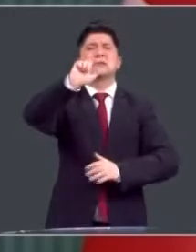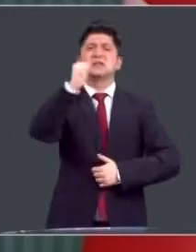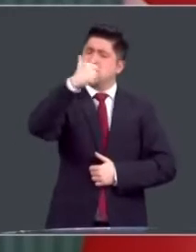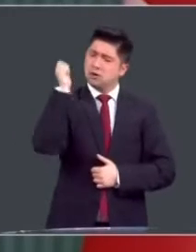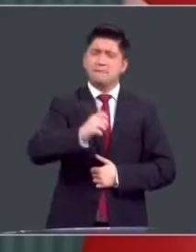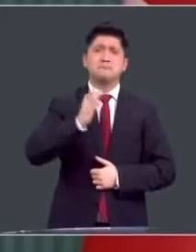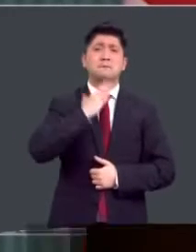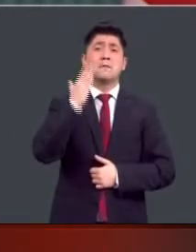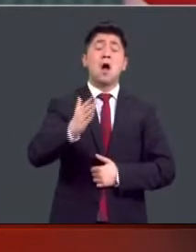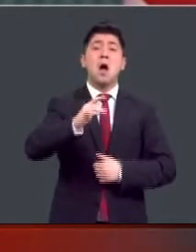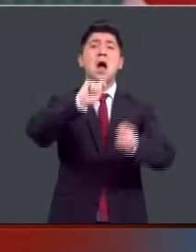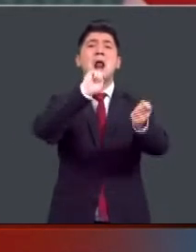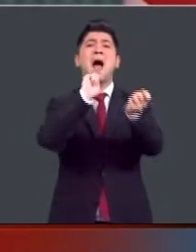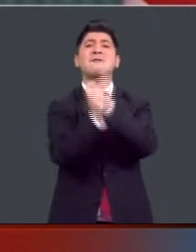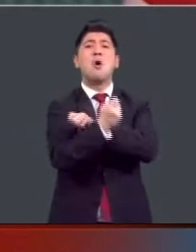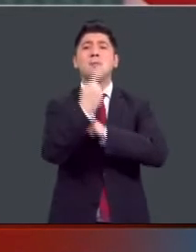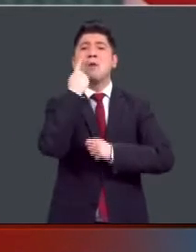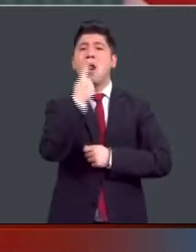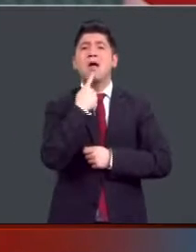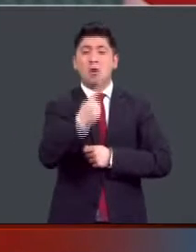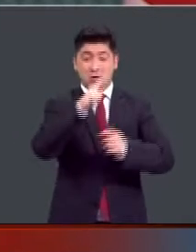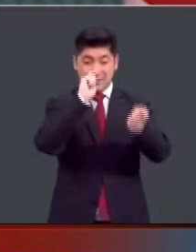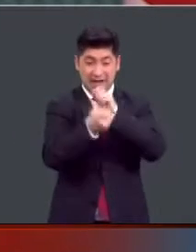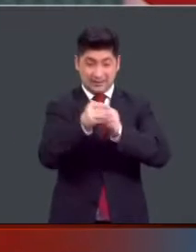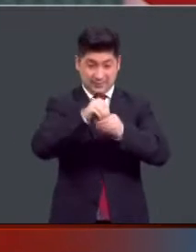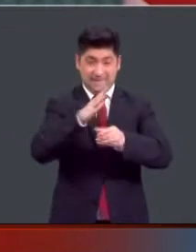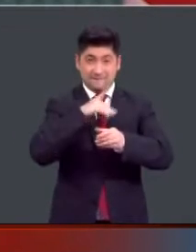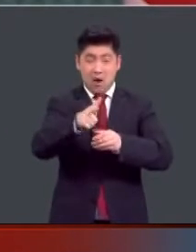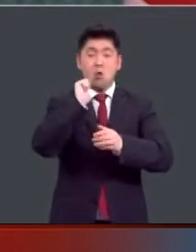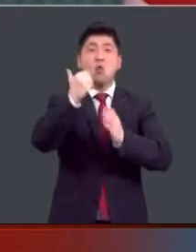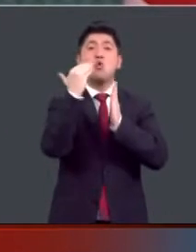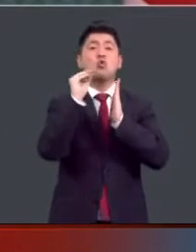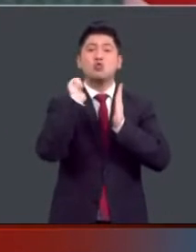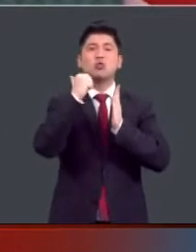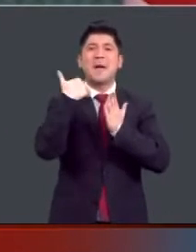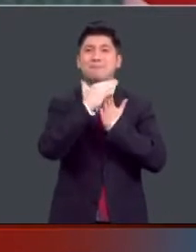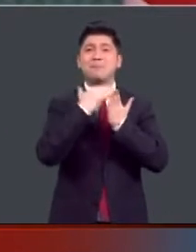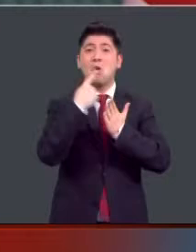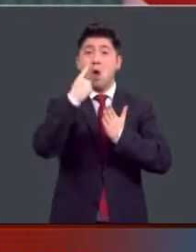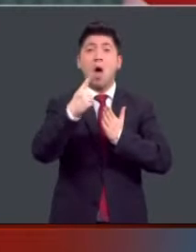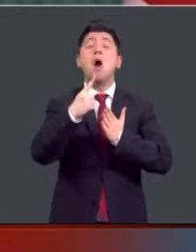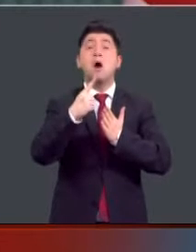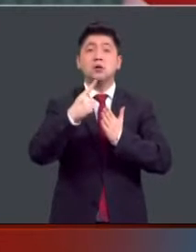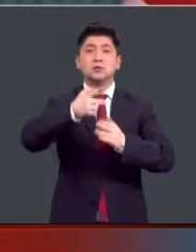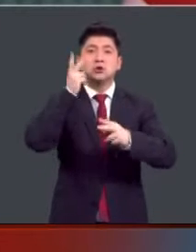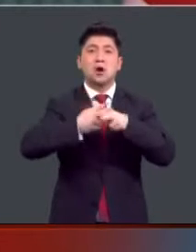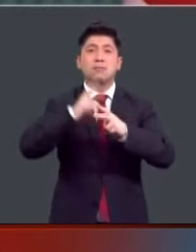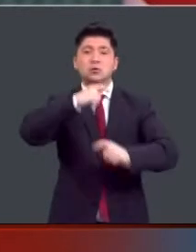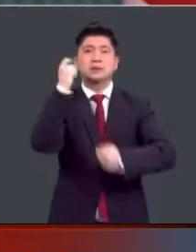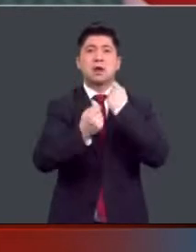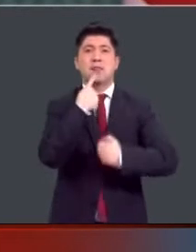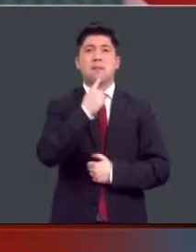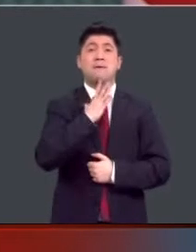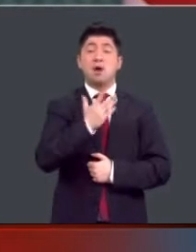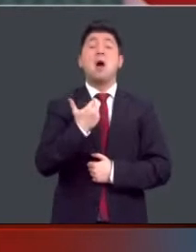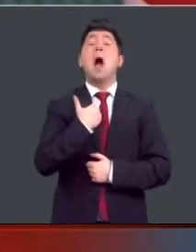E tabi reform dediğimiz değişim ve dönüşüm gündemi dinamik bir süreci ifade ediyor